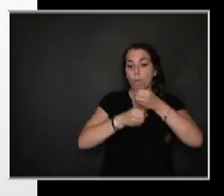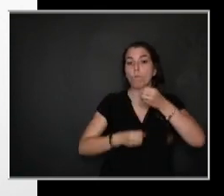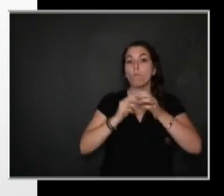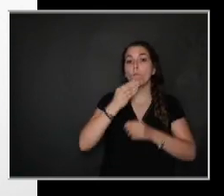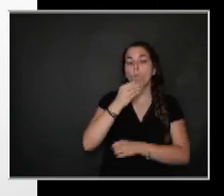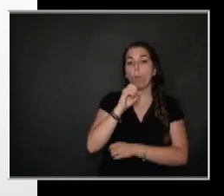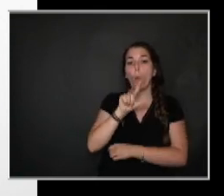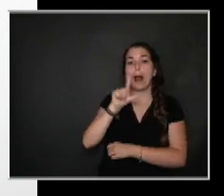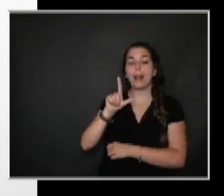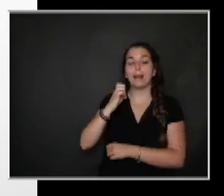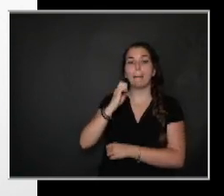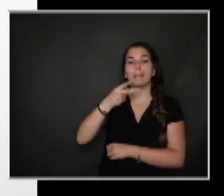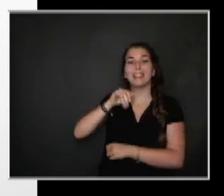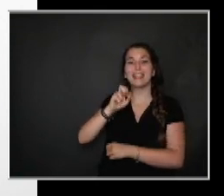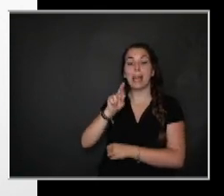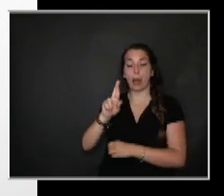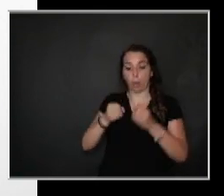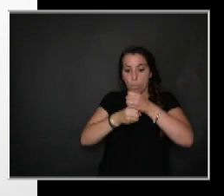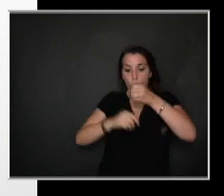un organe noble. Et